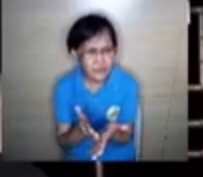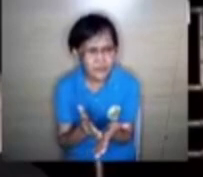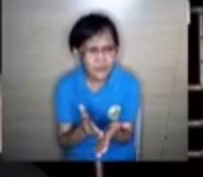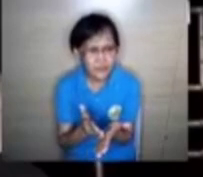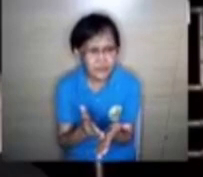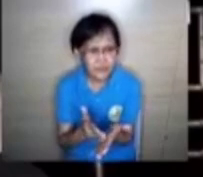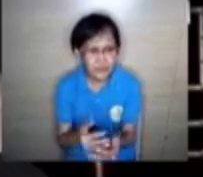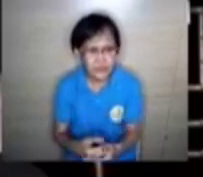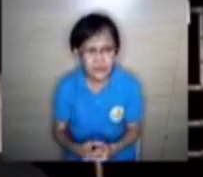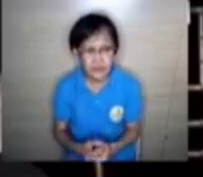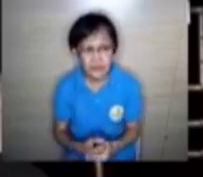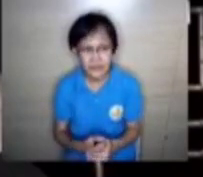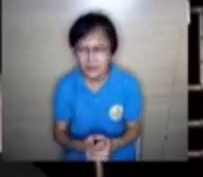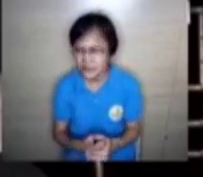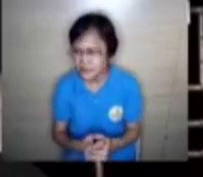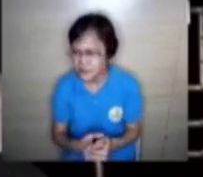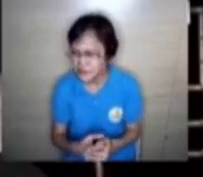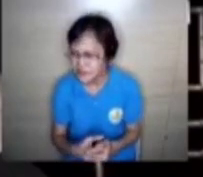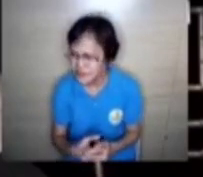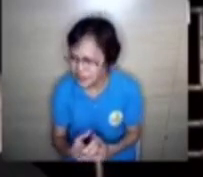Pakisabi, busy po ako.